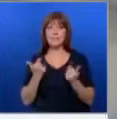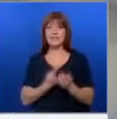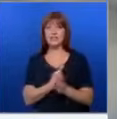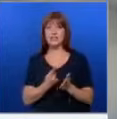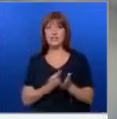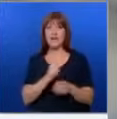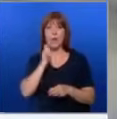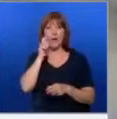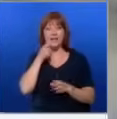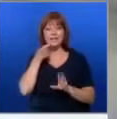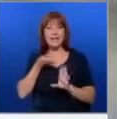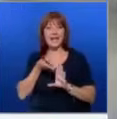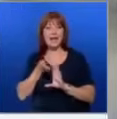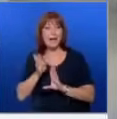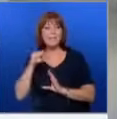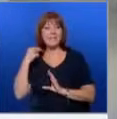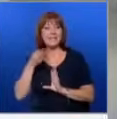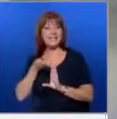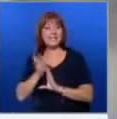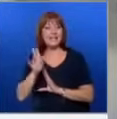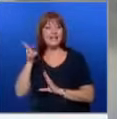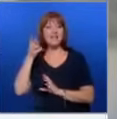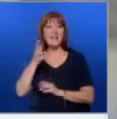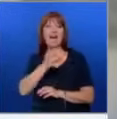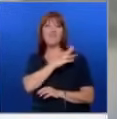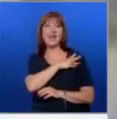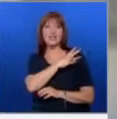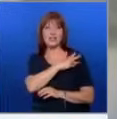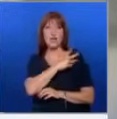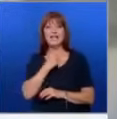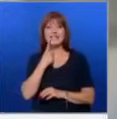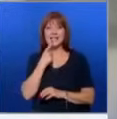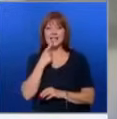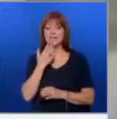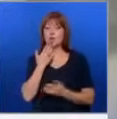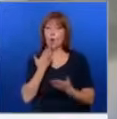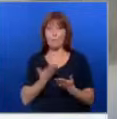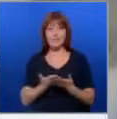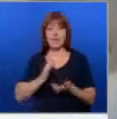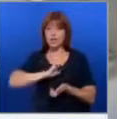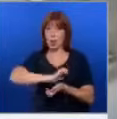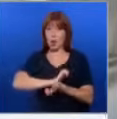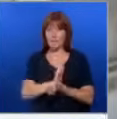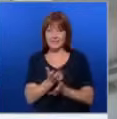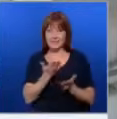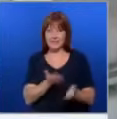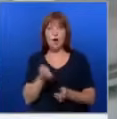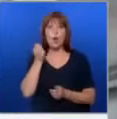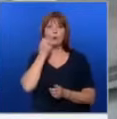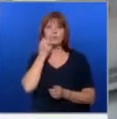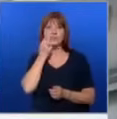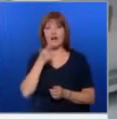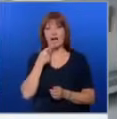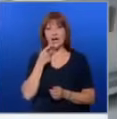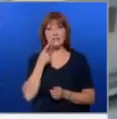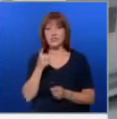да отпътува за Вашингтон за срещата на върха на НАТО. Зеленски обеща да отмъсти за стореното. От Москва за пореден път заявиха,